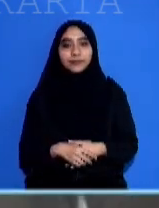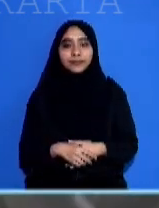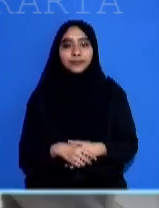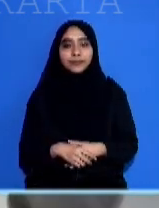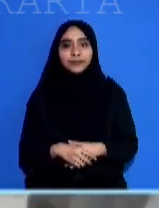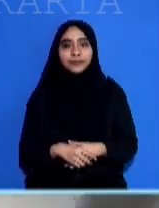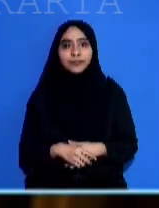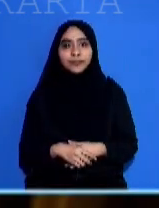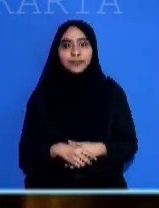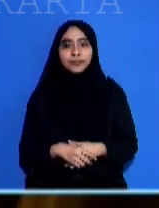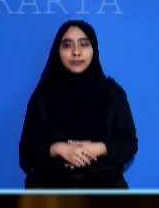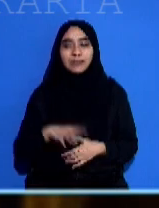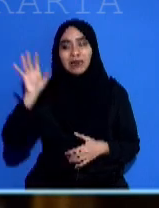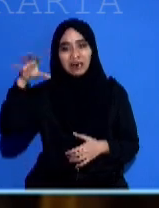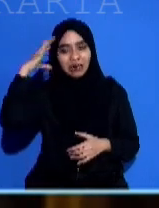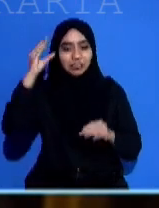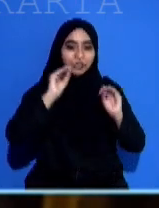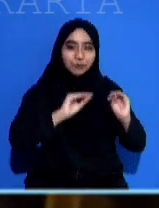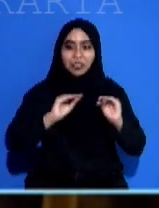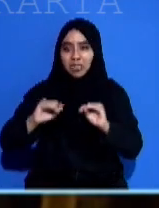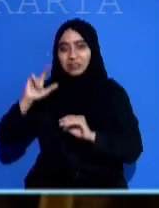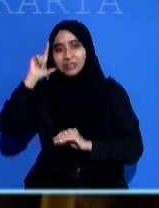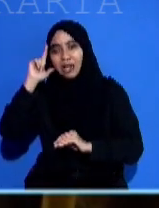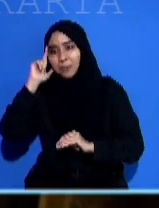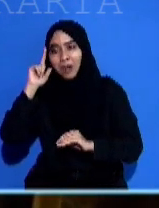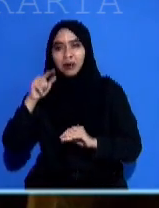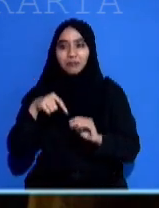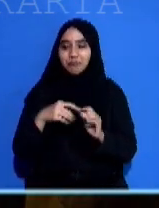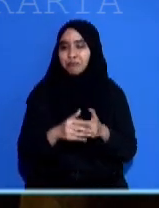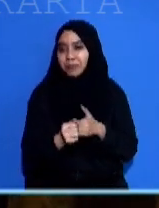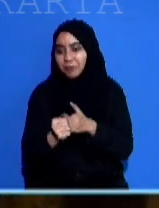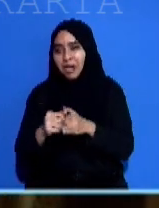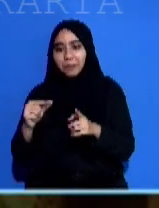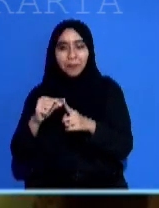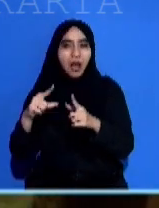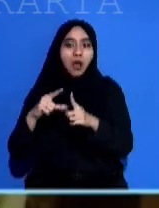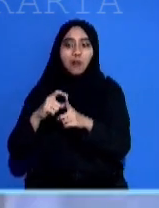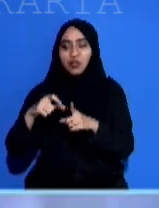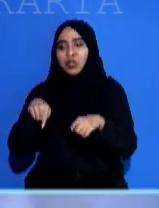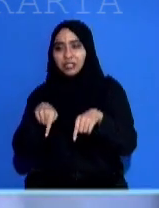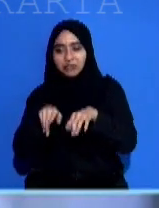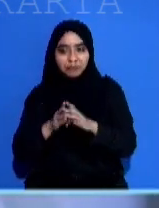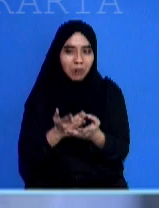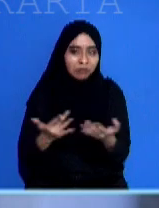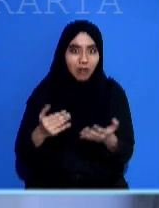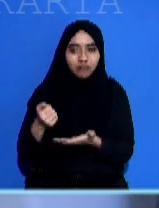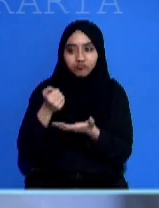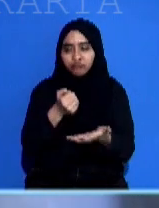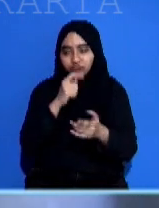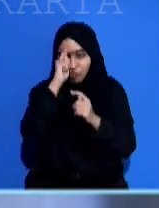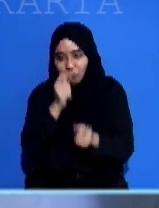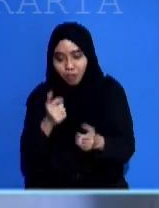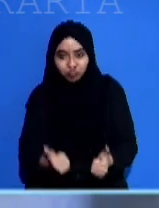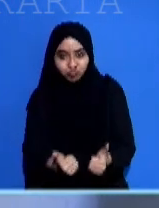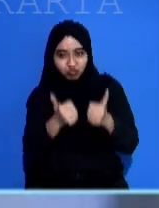digital Dinas Pendidikan Kabupaten seman melalui bidang pembinaan PAUD dan pendidikanyarakat memberikan an bagi pemenang